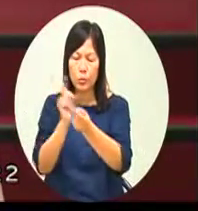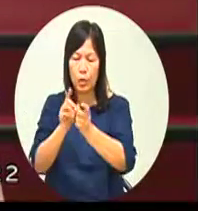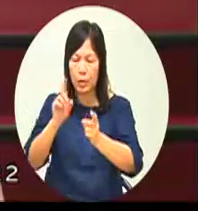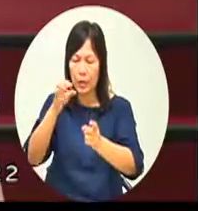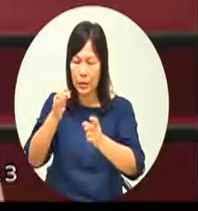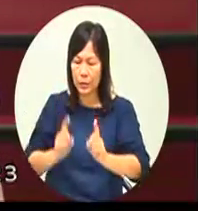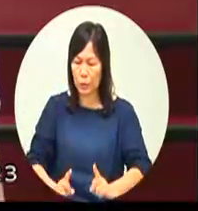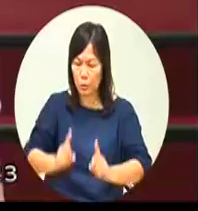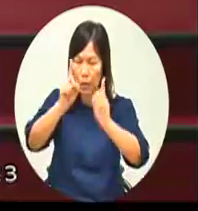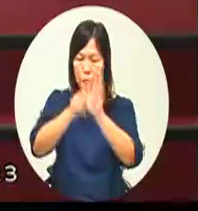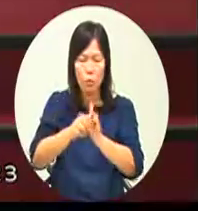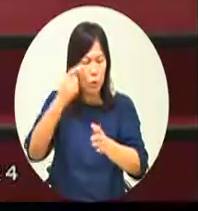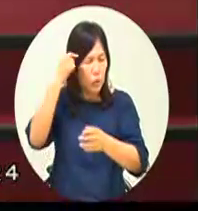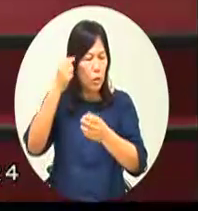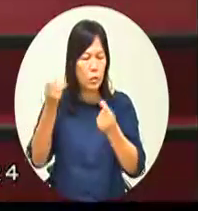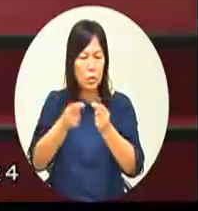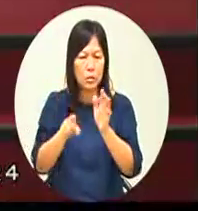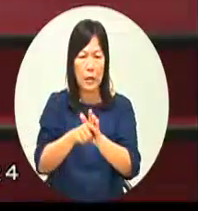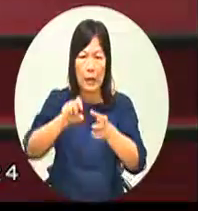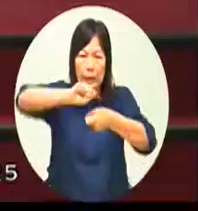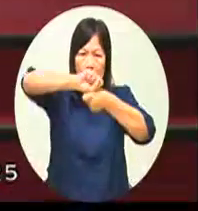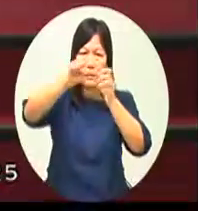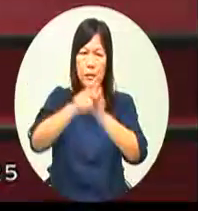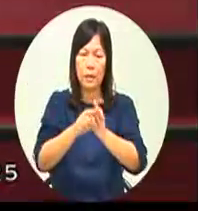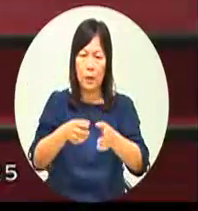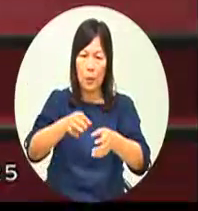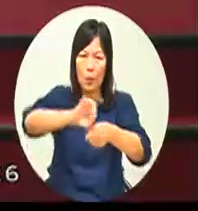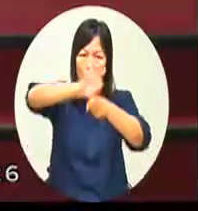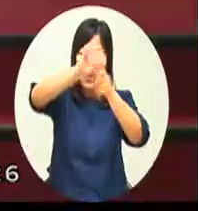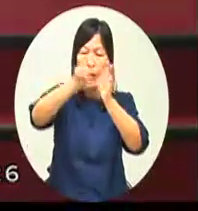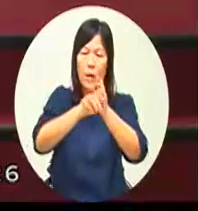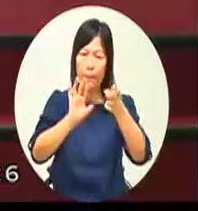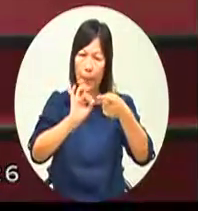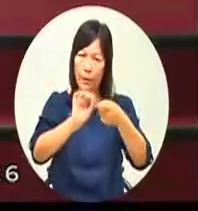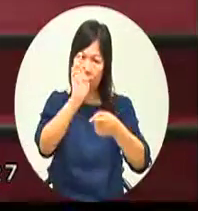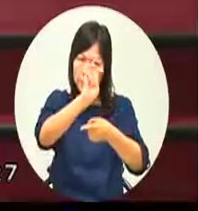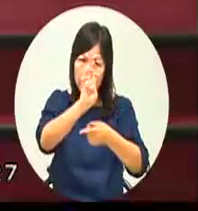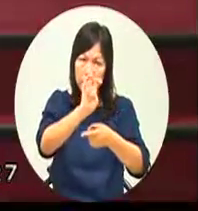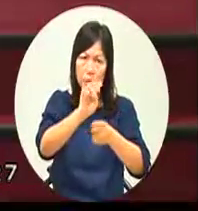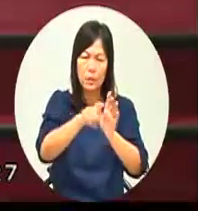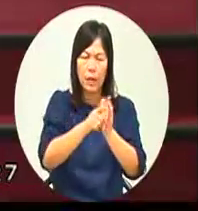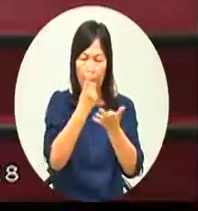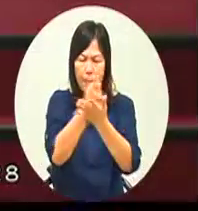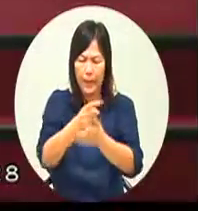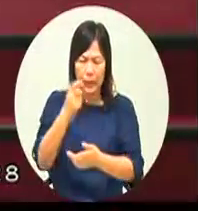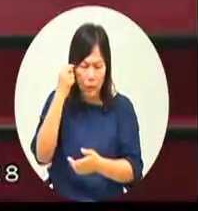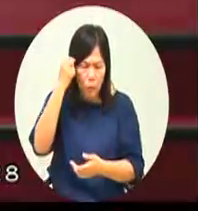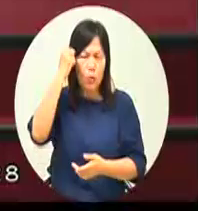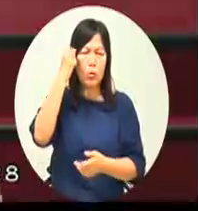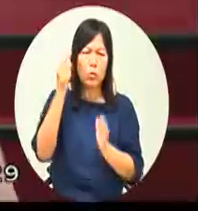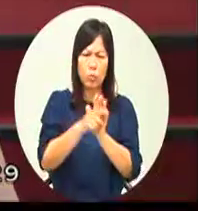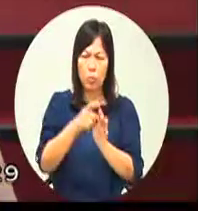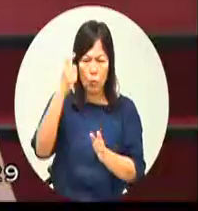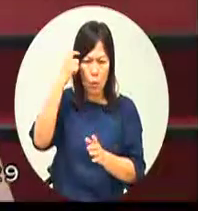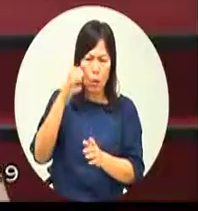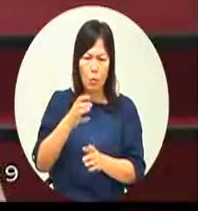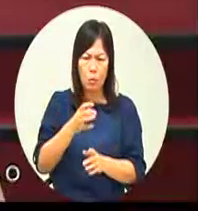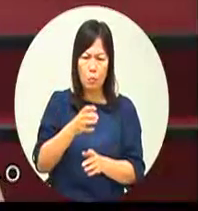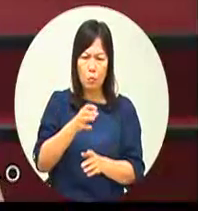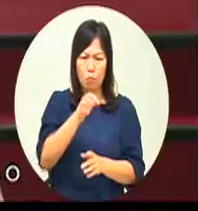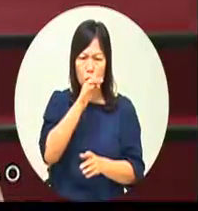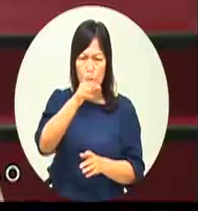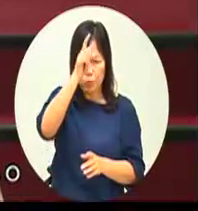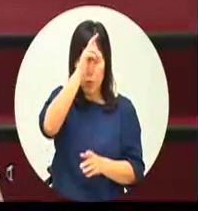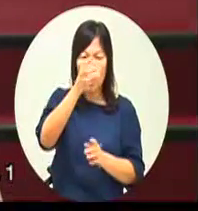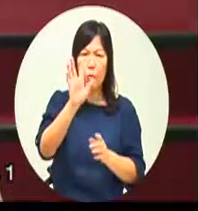应就是涨幅高达40%，所以大家都觉得非常的感到这个莫名其妙的，为什么会突然